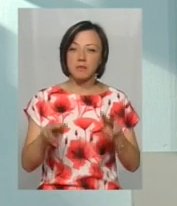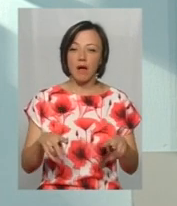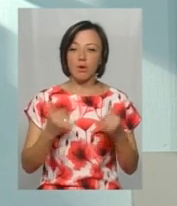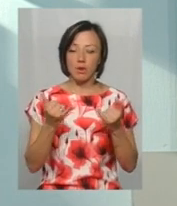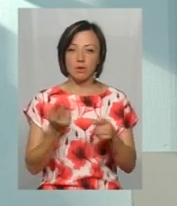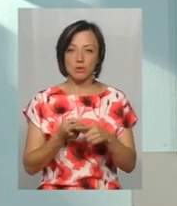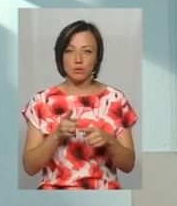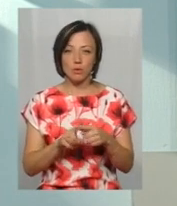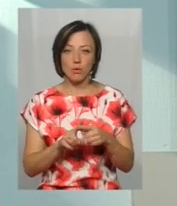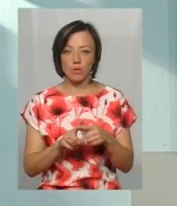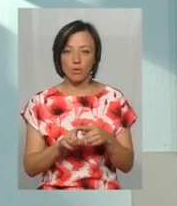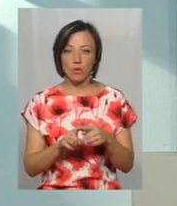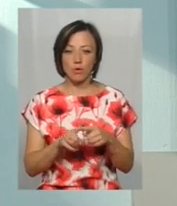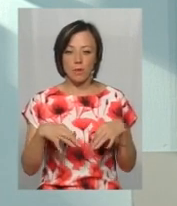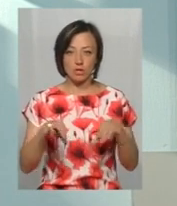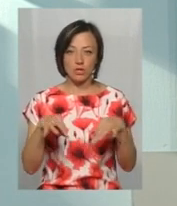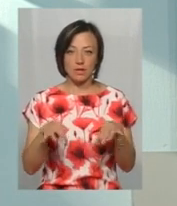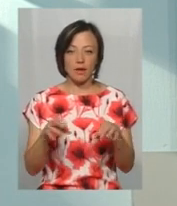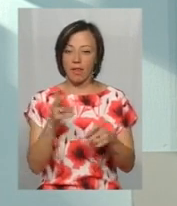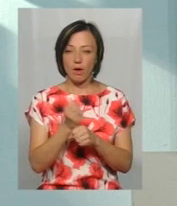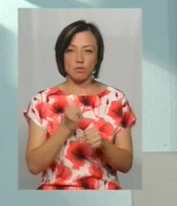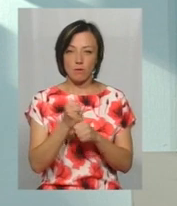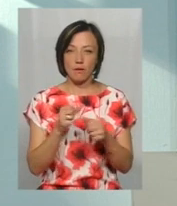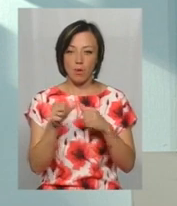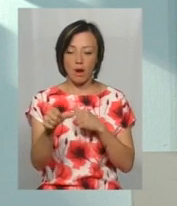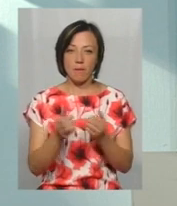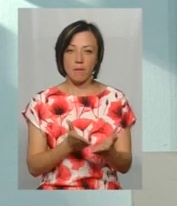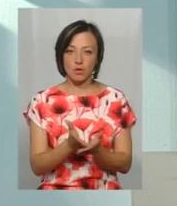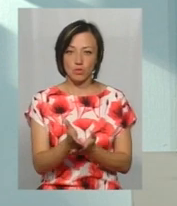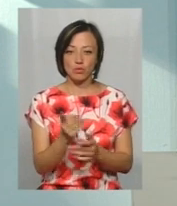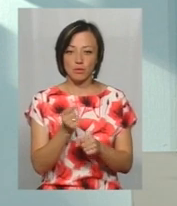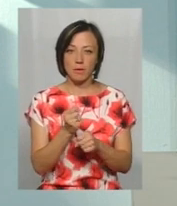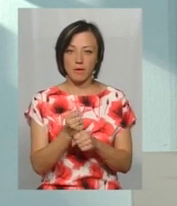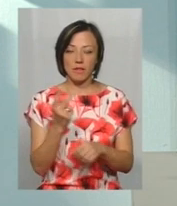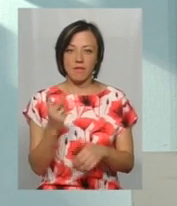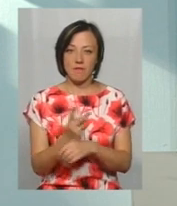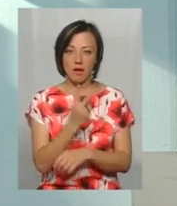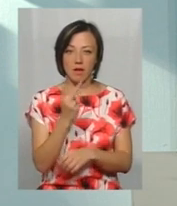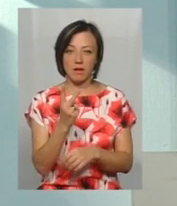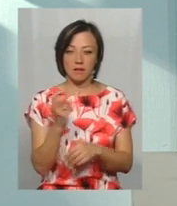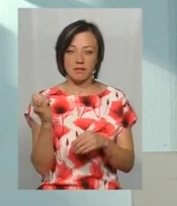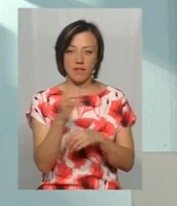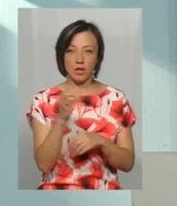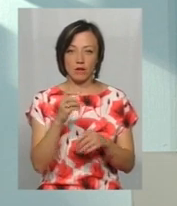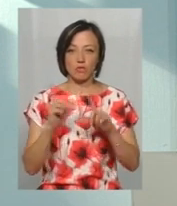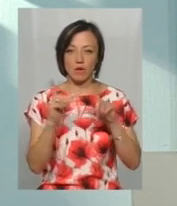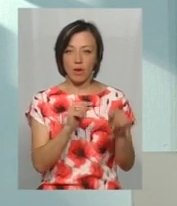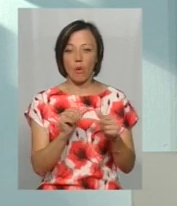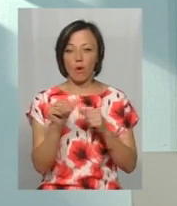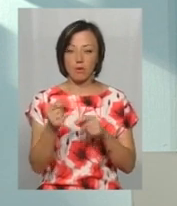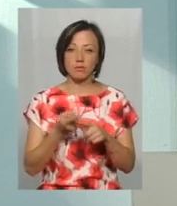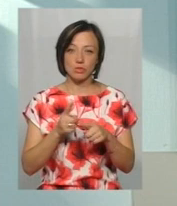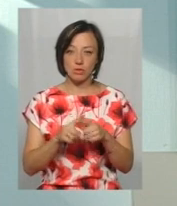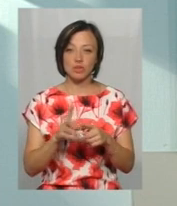цього, для цієї машини не розроблявся окремий маршрут, що він зробив 2 завантаження і поїхав. Він, окрім